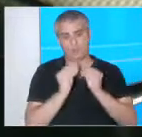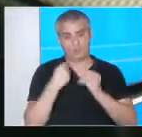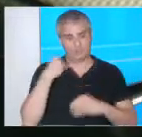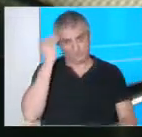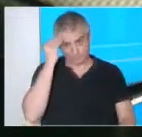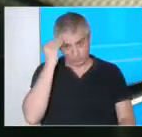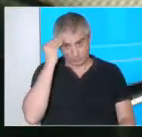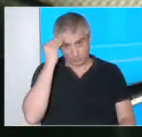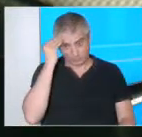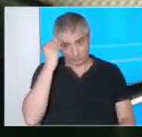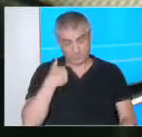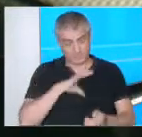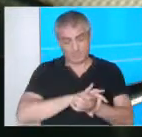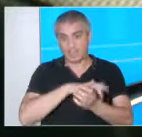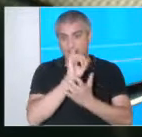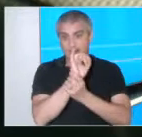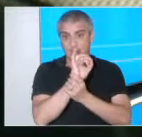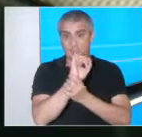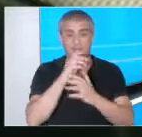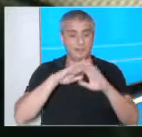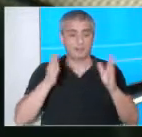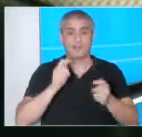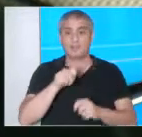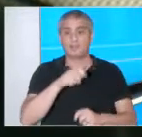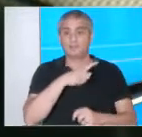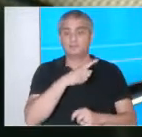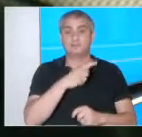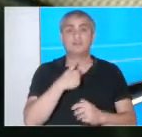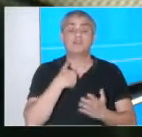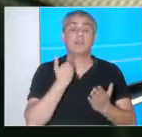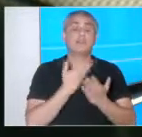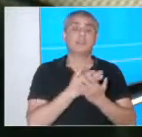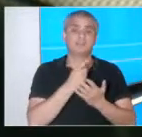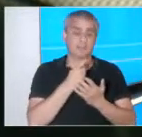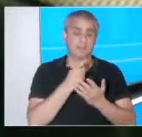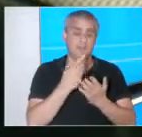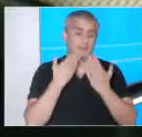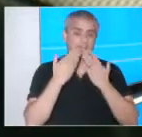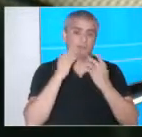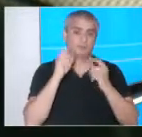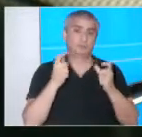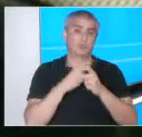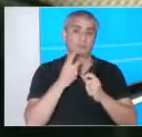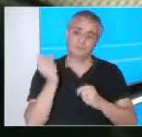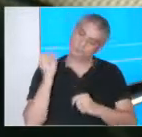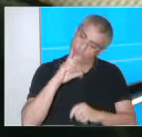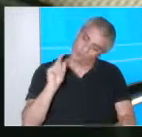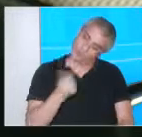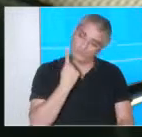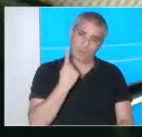שאני עזקתי את עצמי מעל דוכן הכנסת, ביצעתי את זה בישיבה של עשייה, בואו